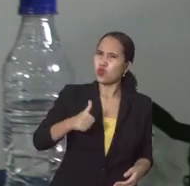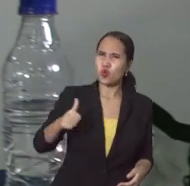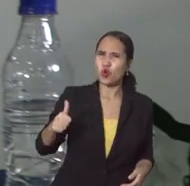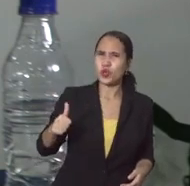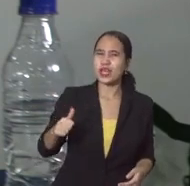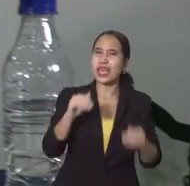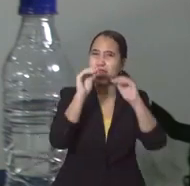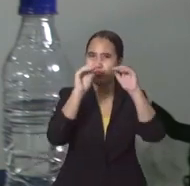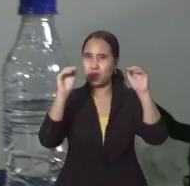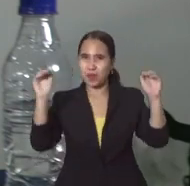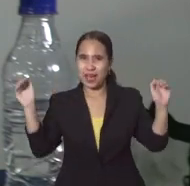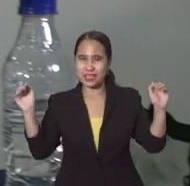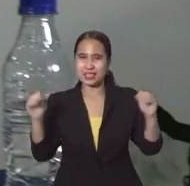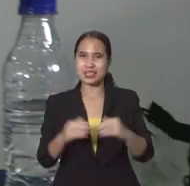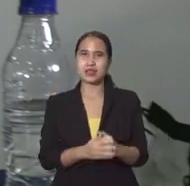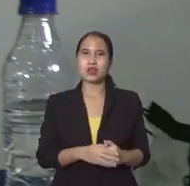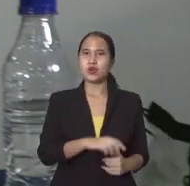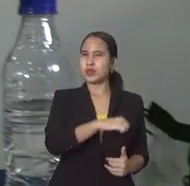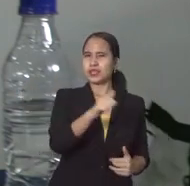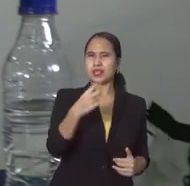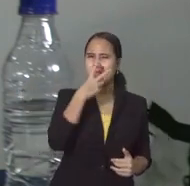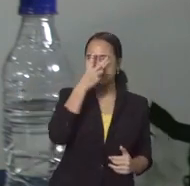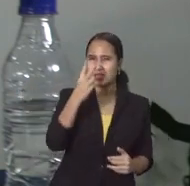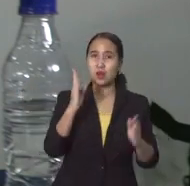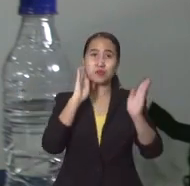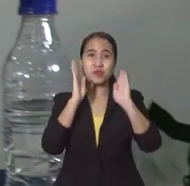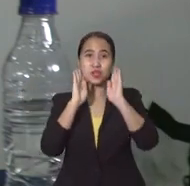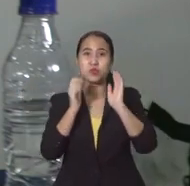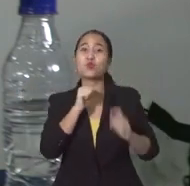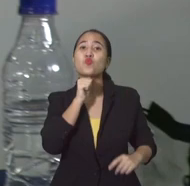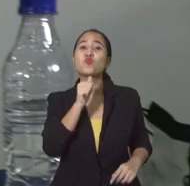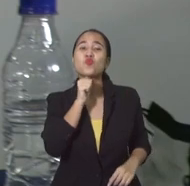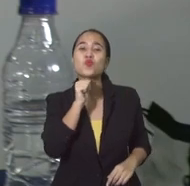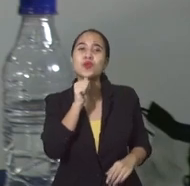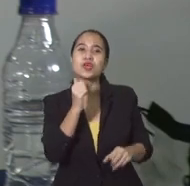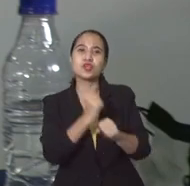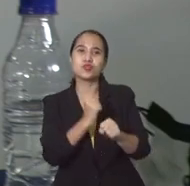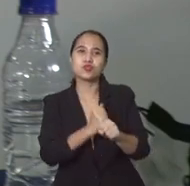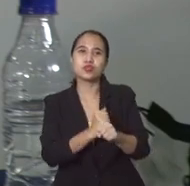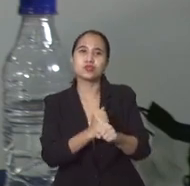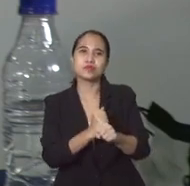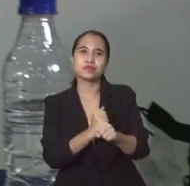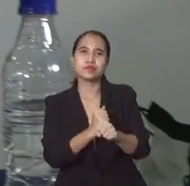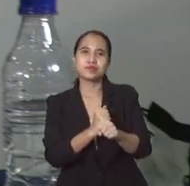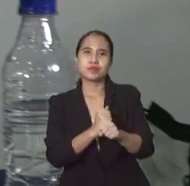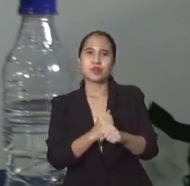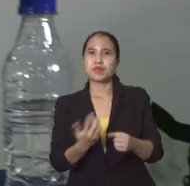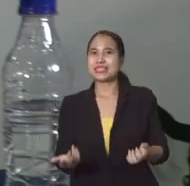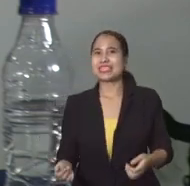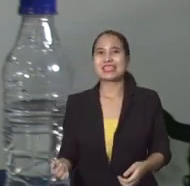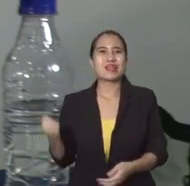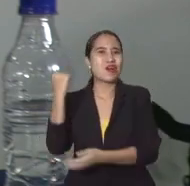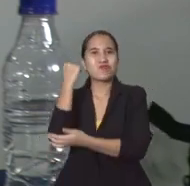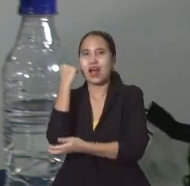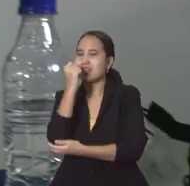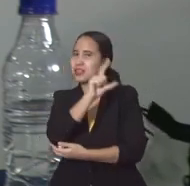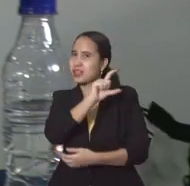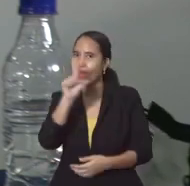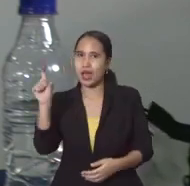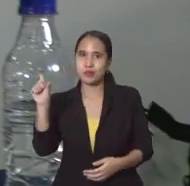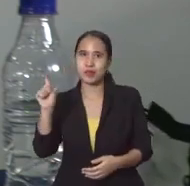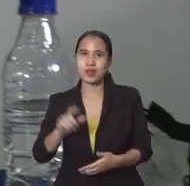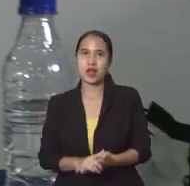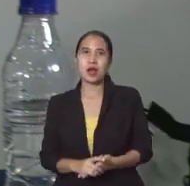want iedereen kan zien op Facebook wie dat doet, tenzij het lafhart zijn die dat onder anonieme titel of valse namen doen. Maar er